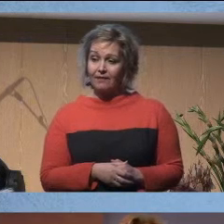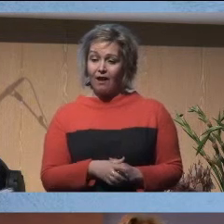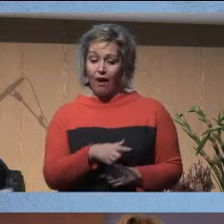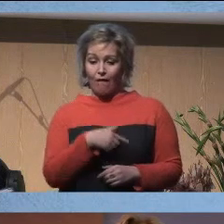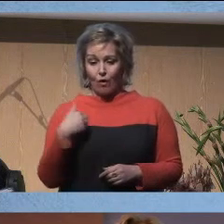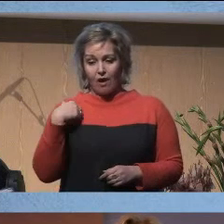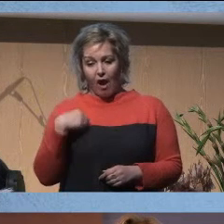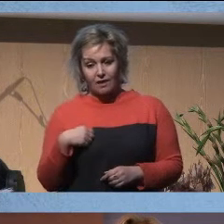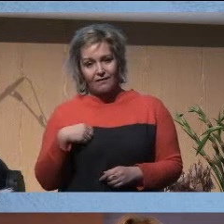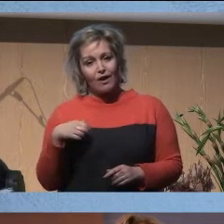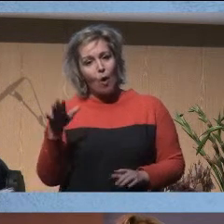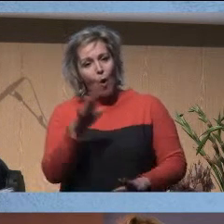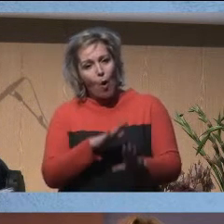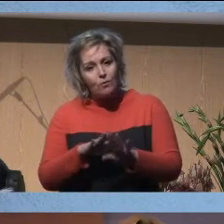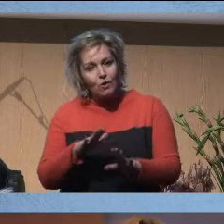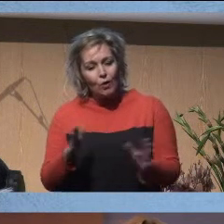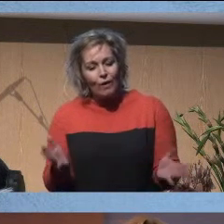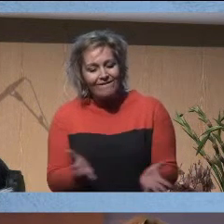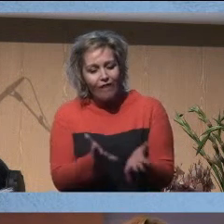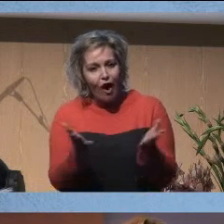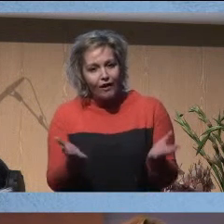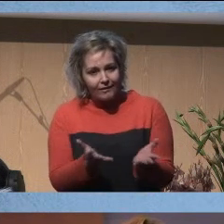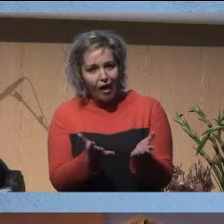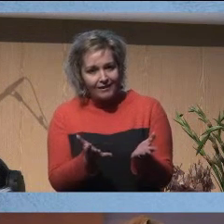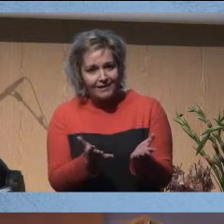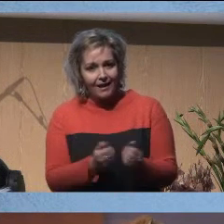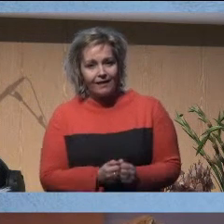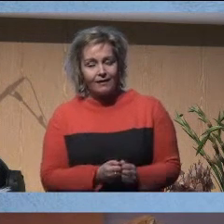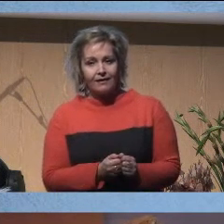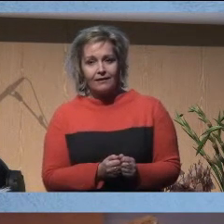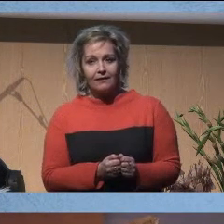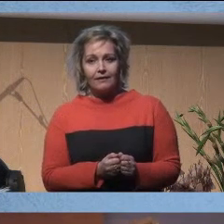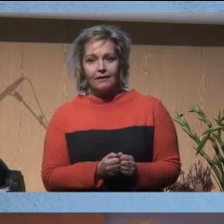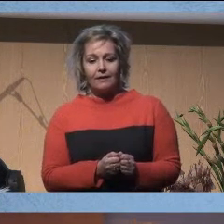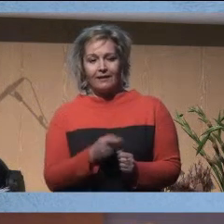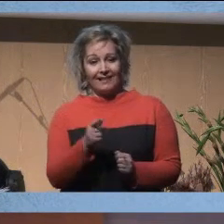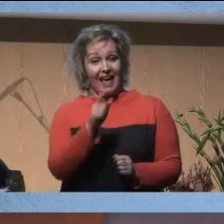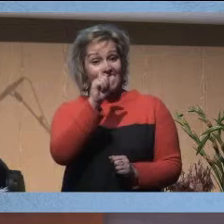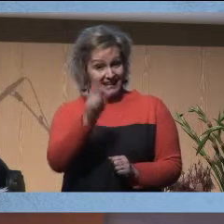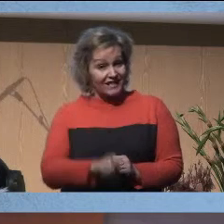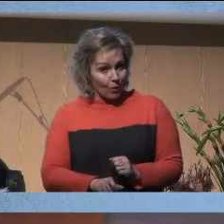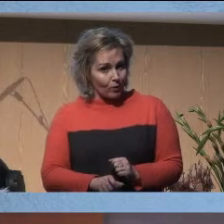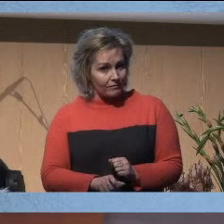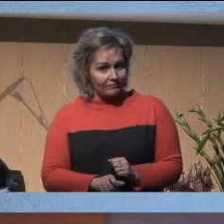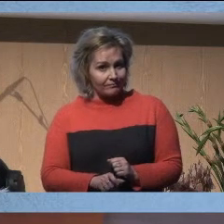Vårt ansvar er jo omsorgen og ivaretagelsen. Det er jo risiko.